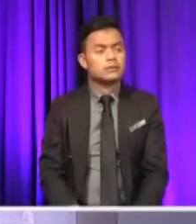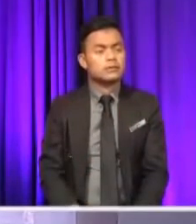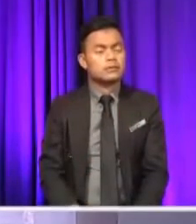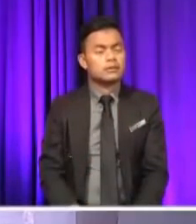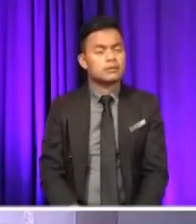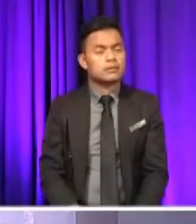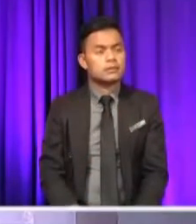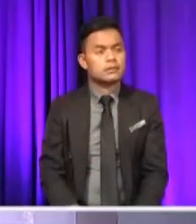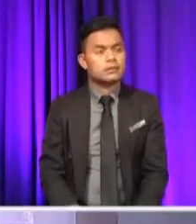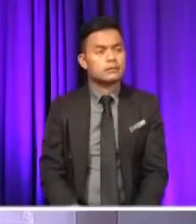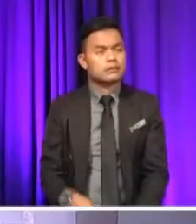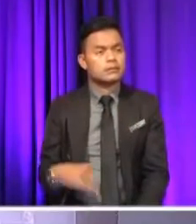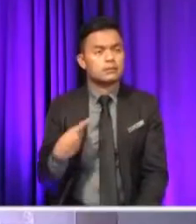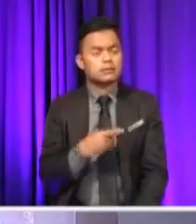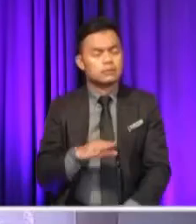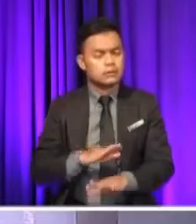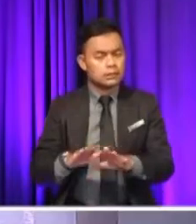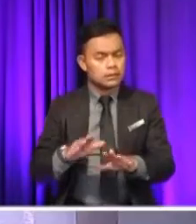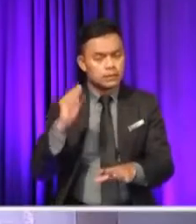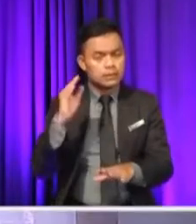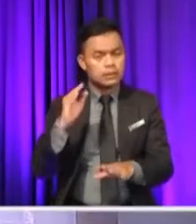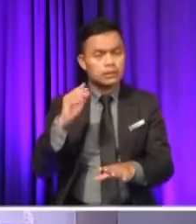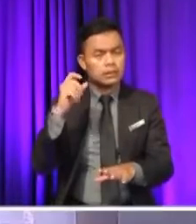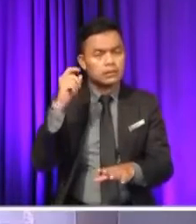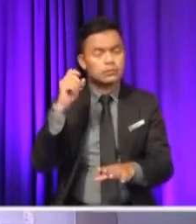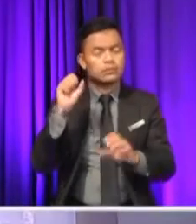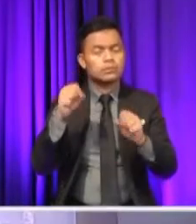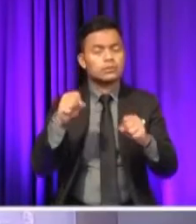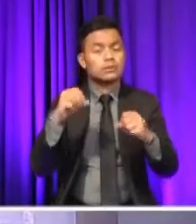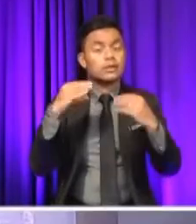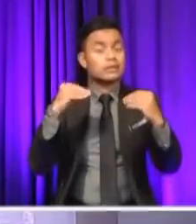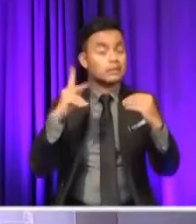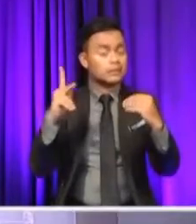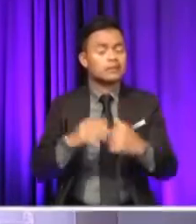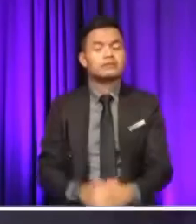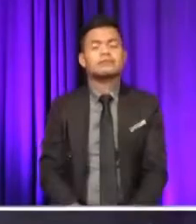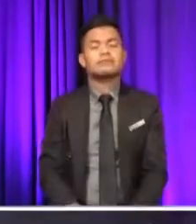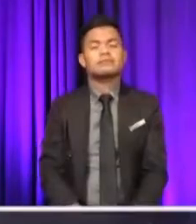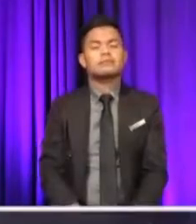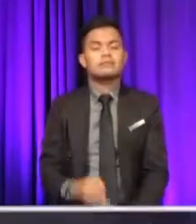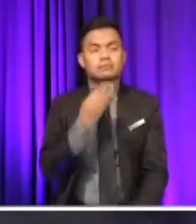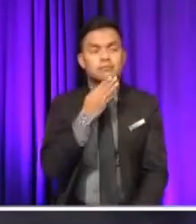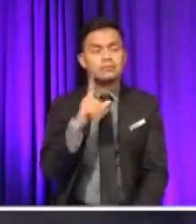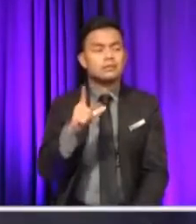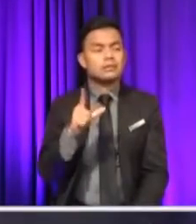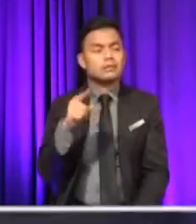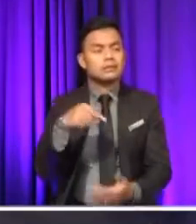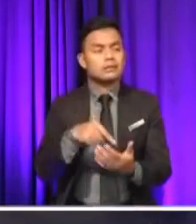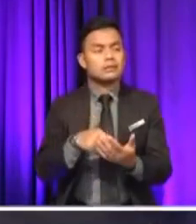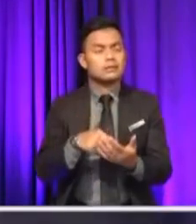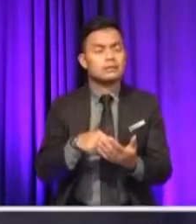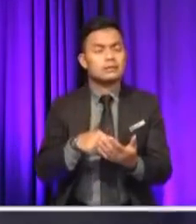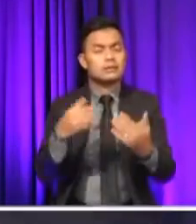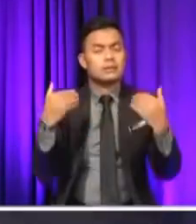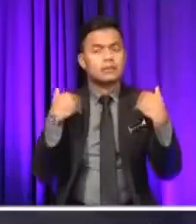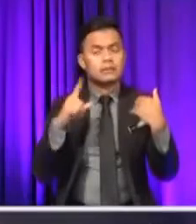cikgu, kami tak tahu lagi apakah fungsi dan namanya. Boleh cikgu ajarkan kepada kami? Okey, Baik, yang ni silakan. yang Cik Luqman pegang ni,